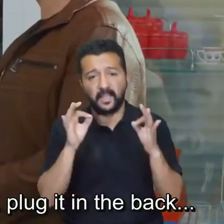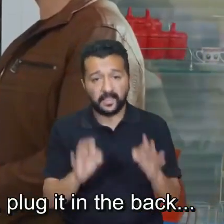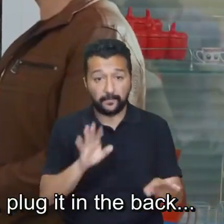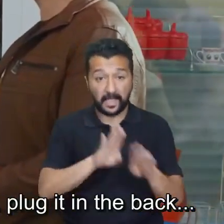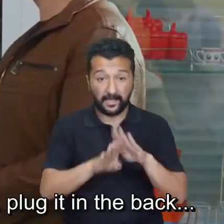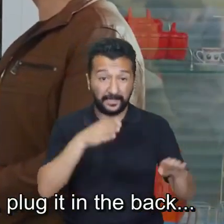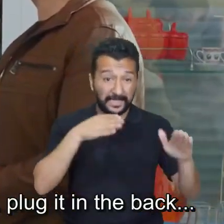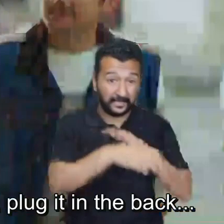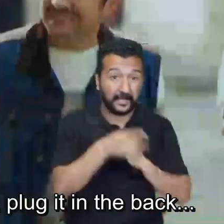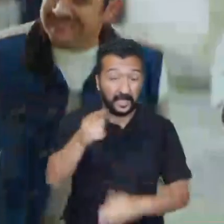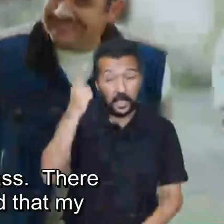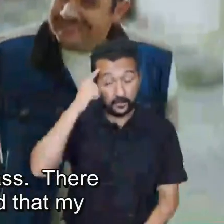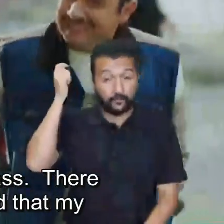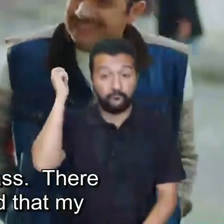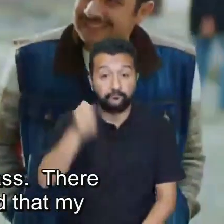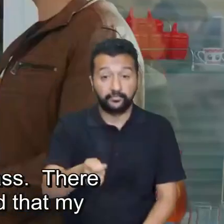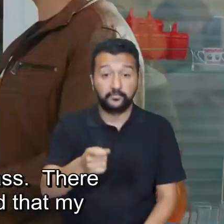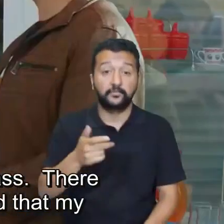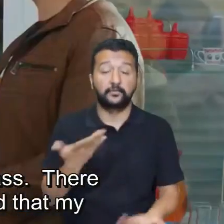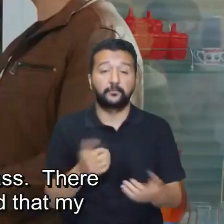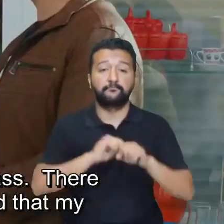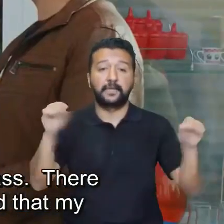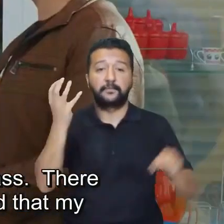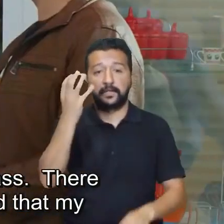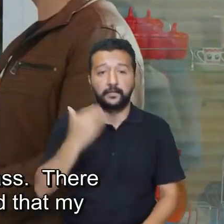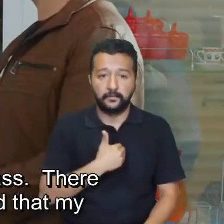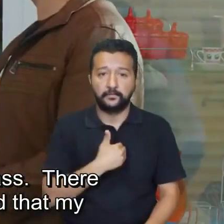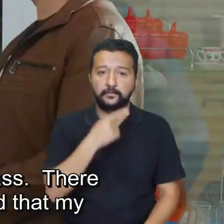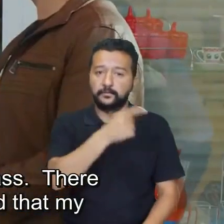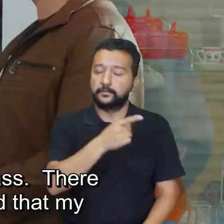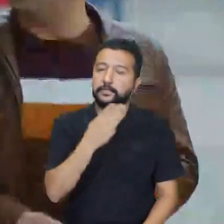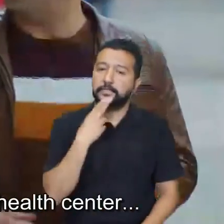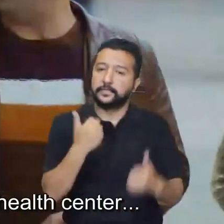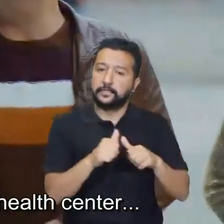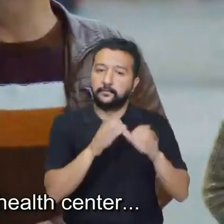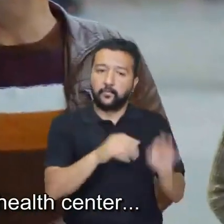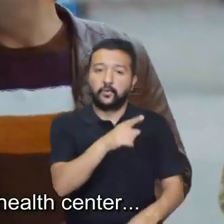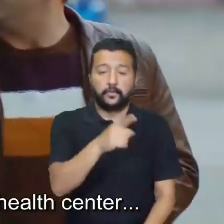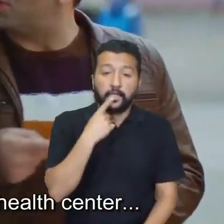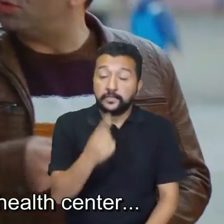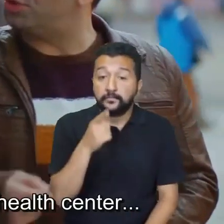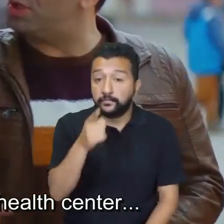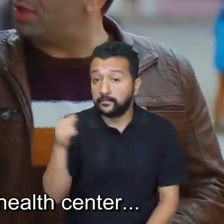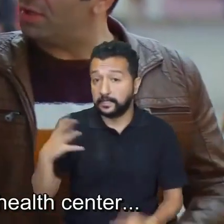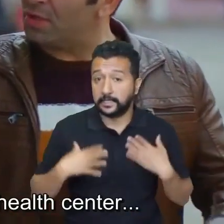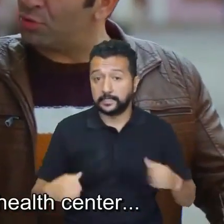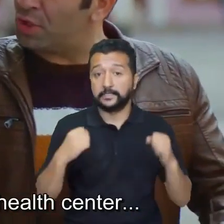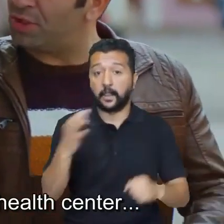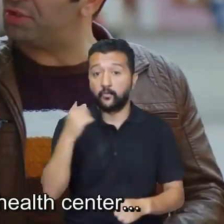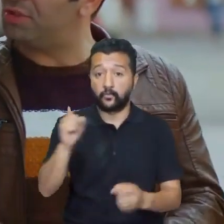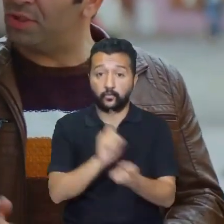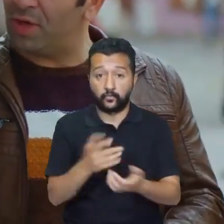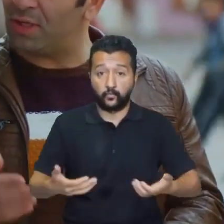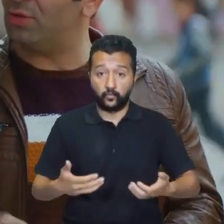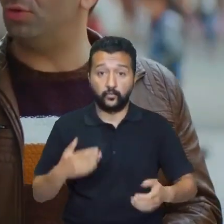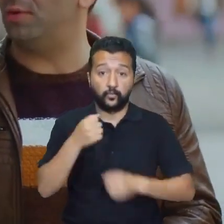böyle kapıdan içeri giriyordum arkadan tak diye bardağı patlattı. Benim gül yabanı gözlük. Abi yalnız sağlık ocağına kadar yenge